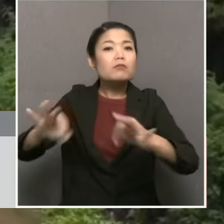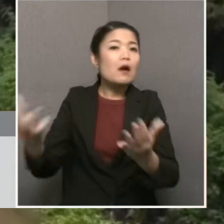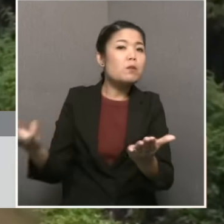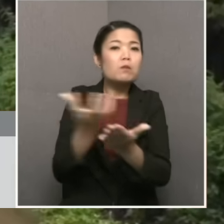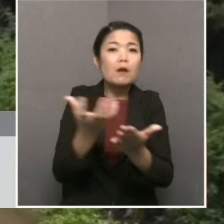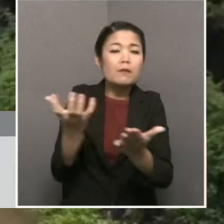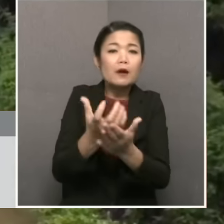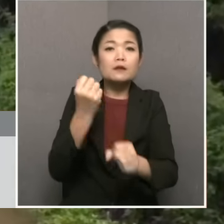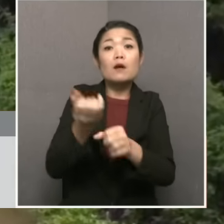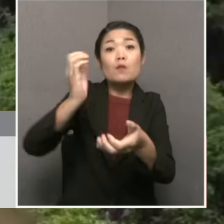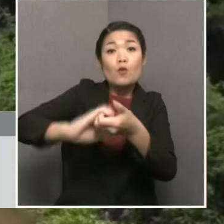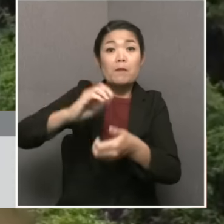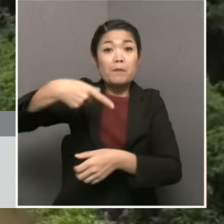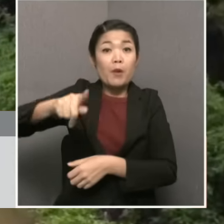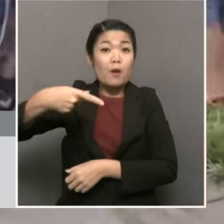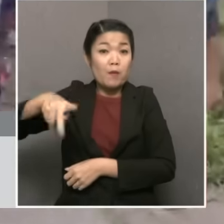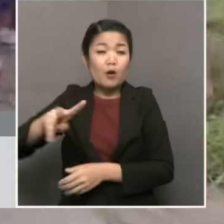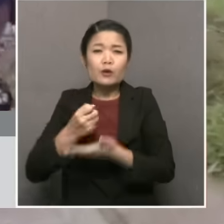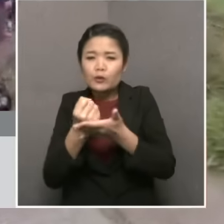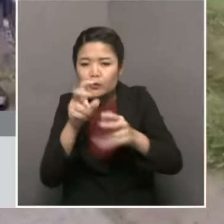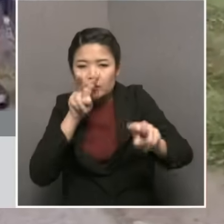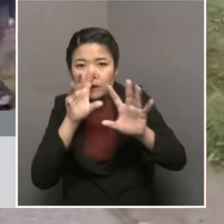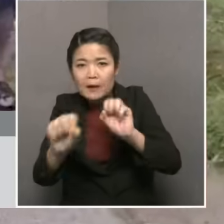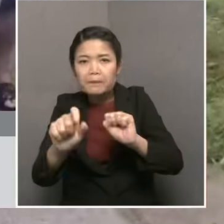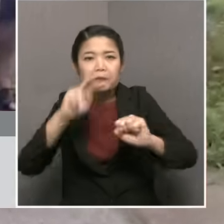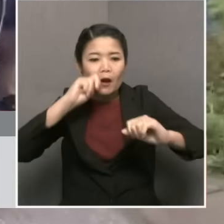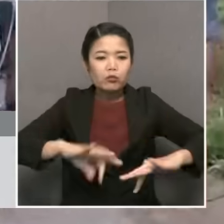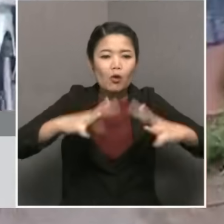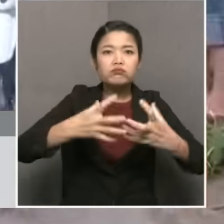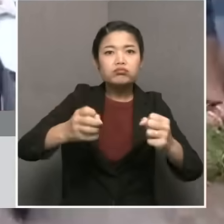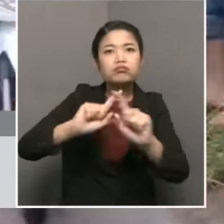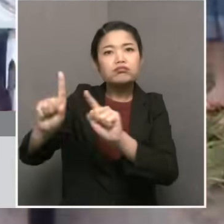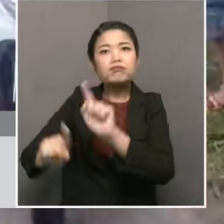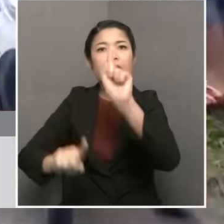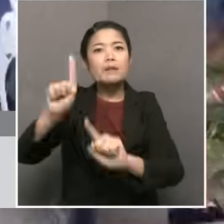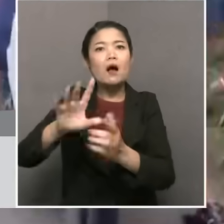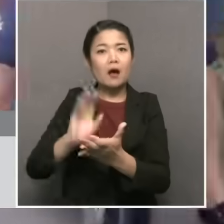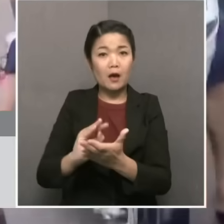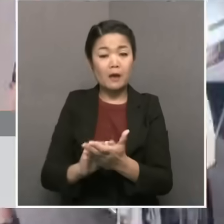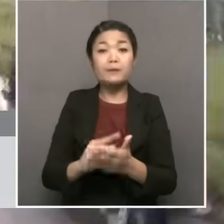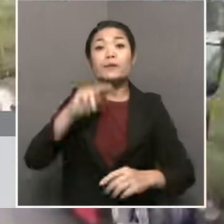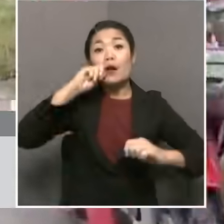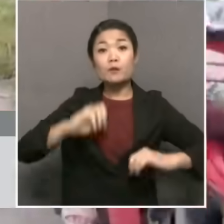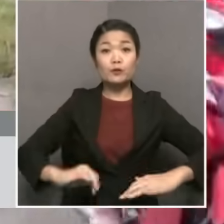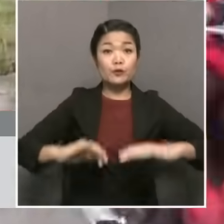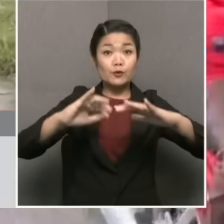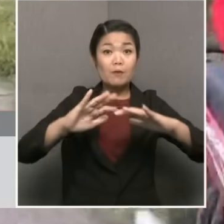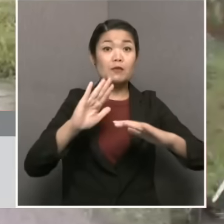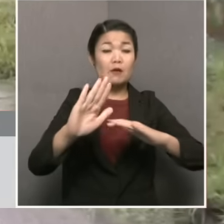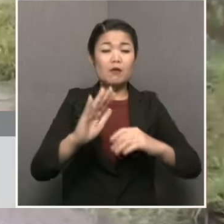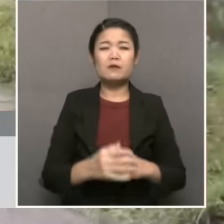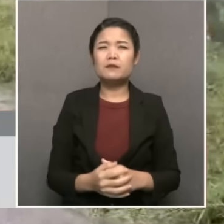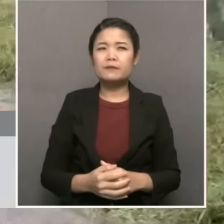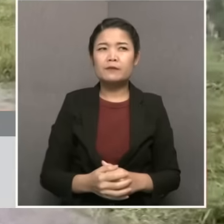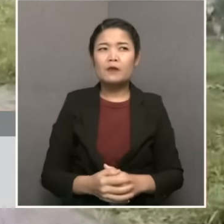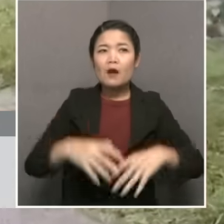หน่วยงานท้องถิ่นสำรวจพื้นที่เพื่อประเมินความเสียหายกันด้วยค่ะสำหรับสถานการณ์น้ำท่วมอำเภอดงหลวงนะคะล่าสุดไม่